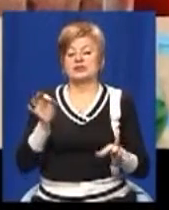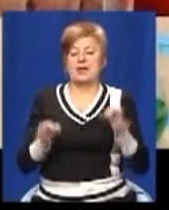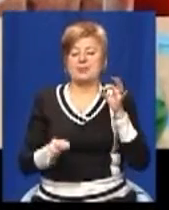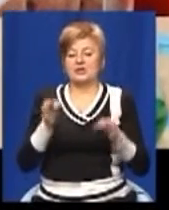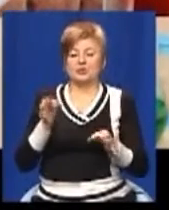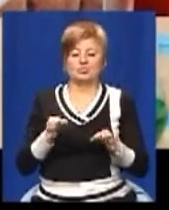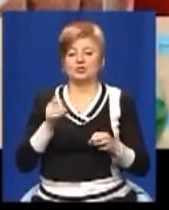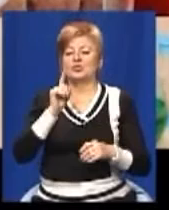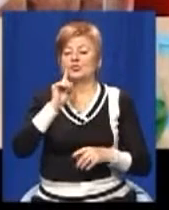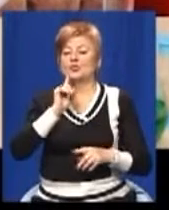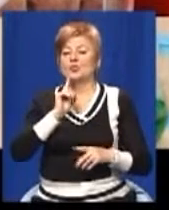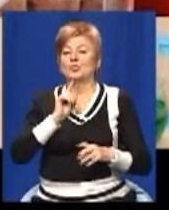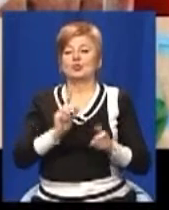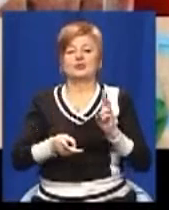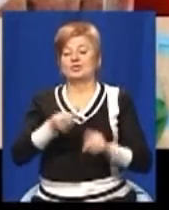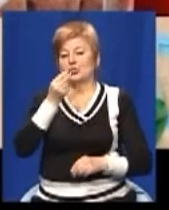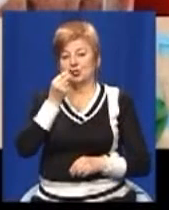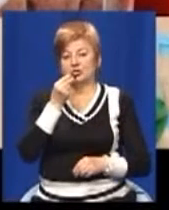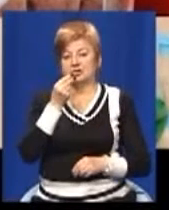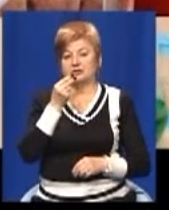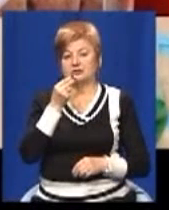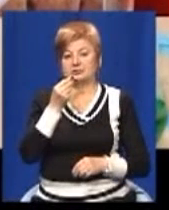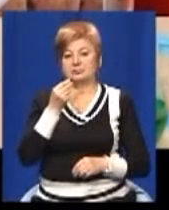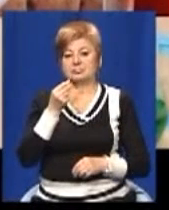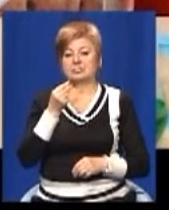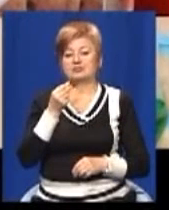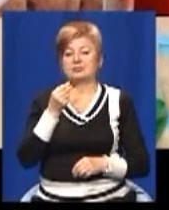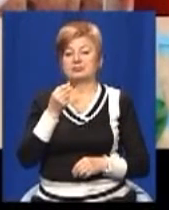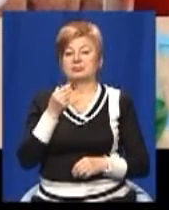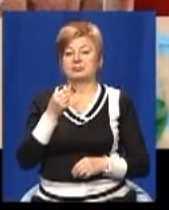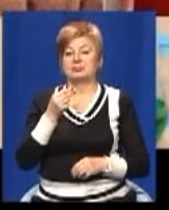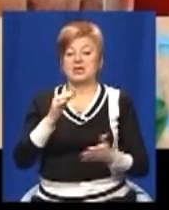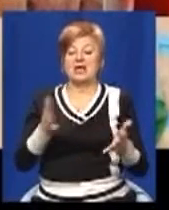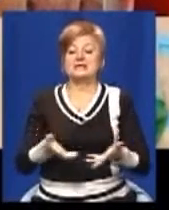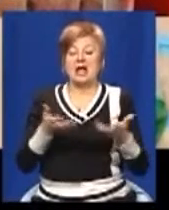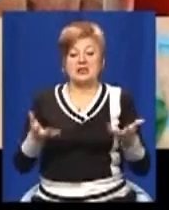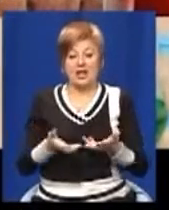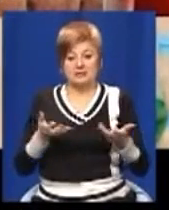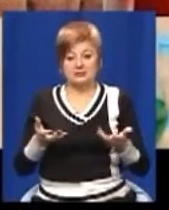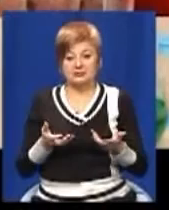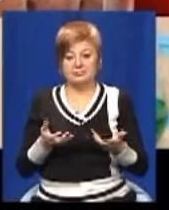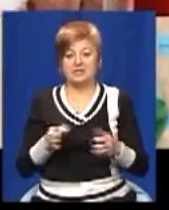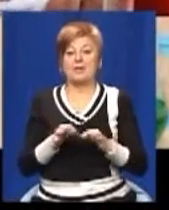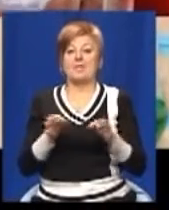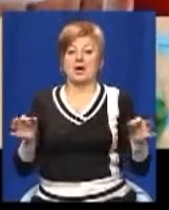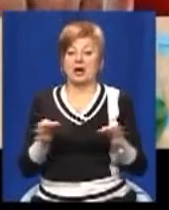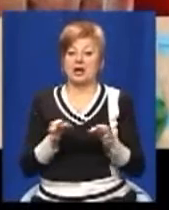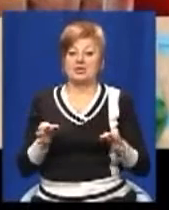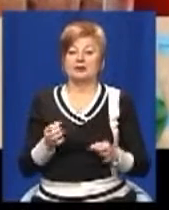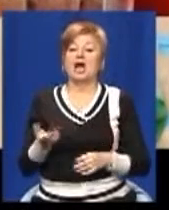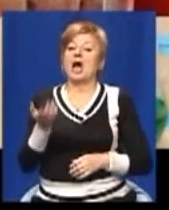природі смачно вживається? Яка страва? Салат. Салат, а іще? Макарони мені дуже. А